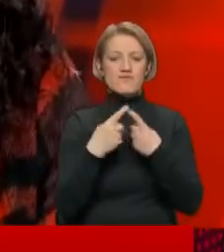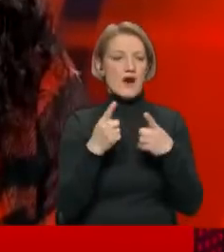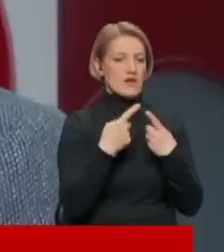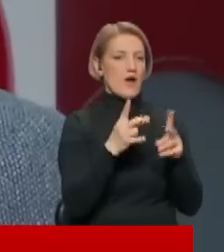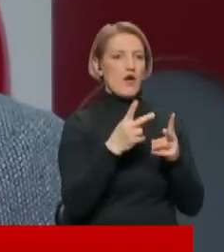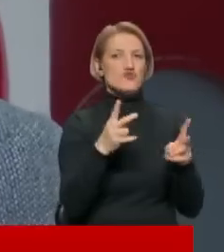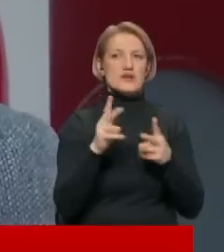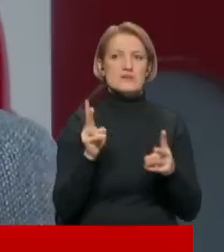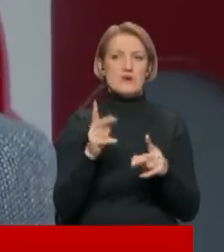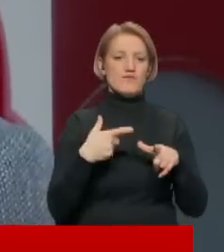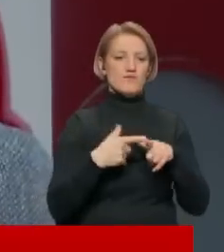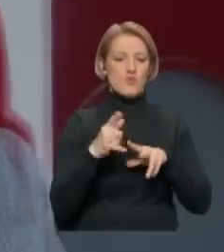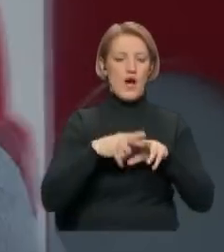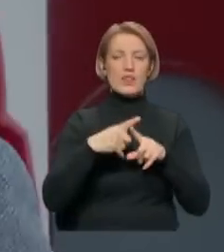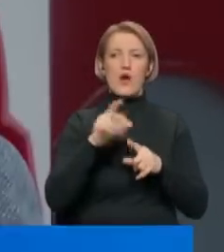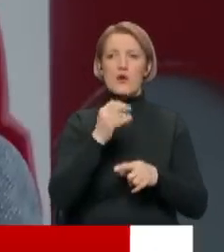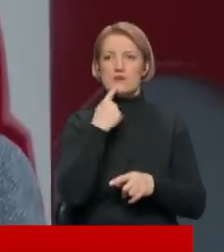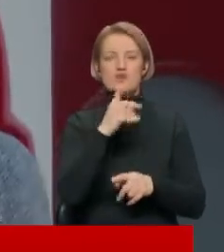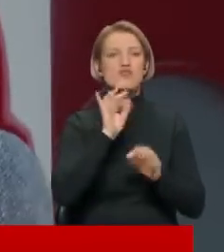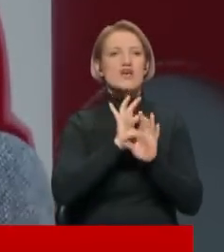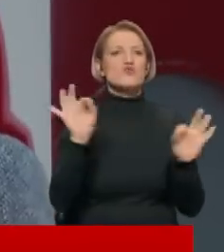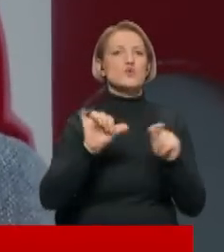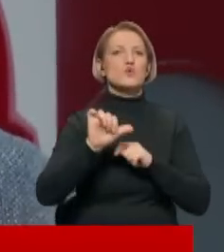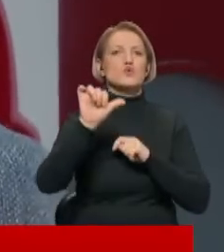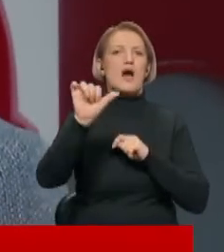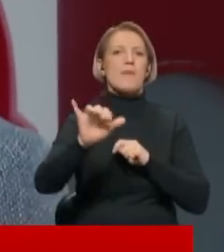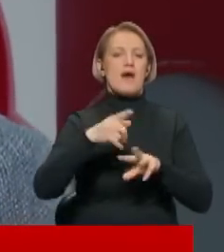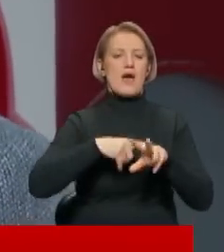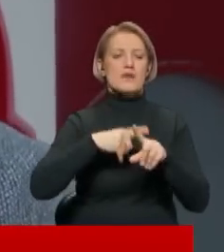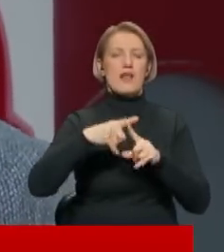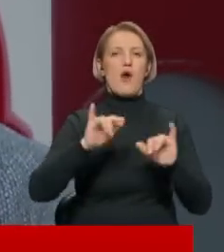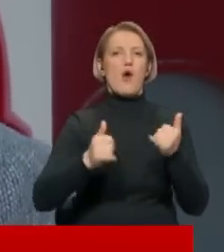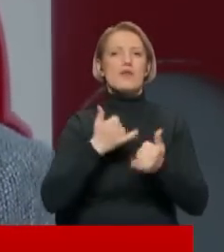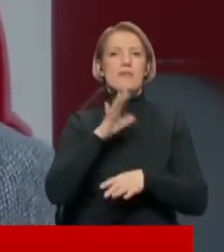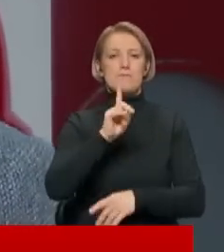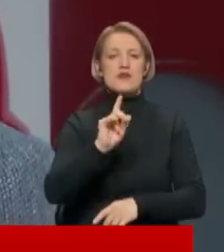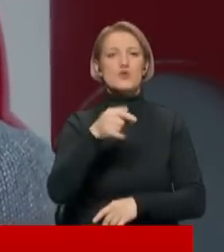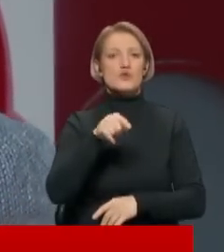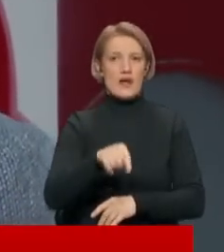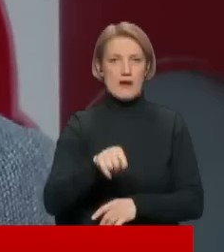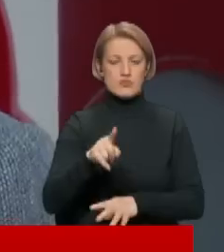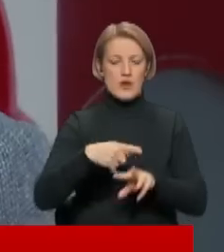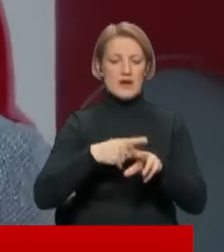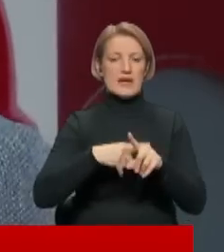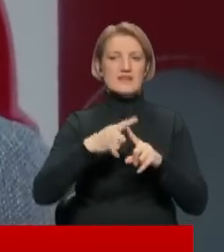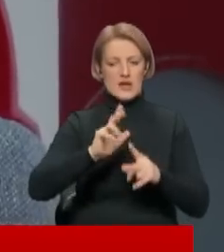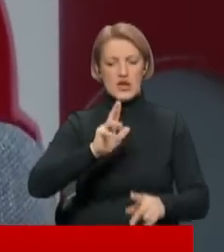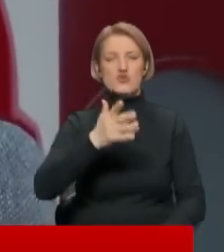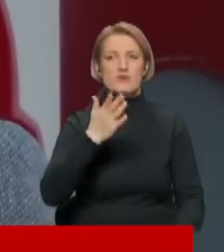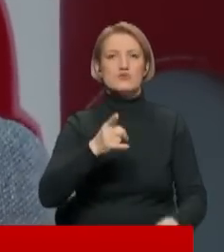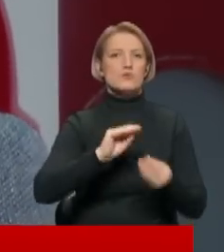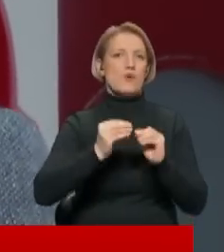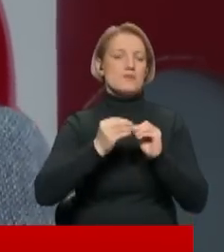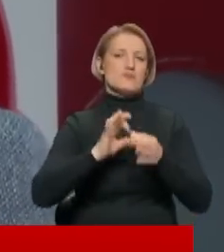bir açıklama Fuat ortaya Çağrı yapıyoruz Hiç uzatmayın eyt'lerle oynamayın gelin bir günde bu eteği geçirelim ve bu